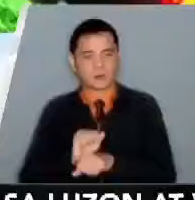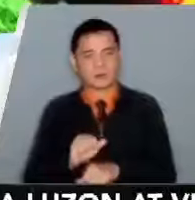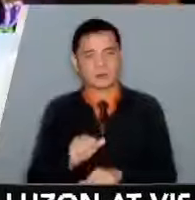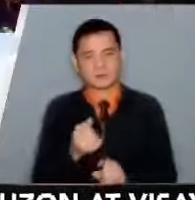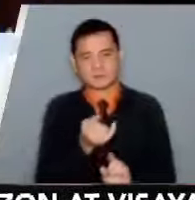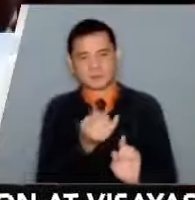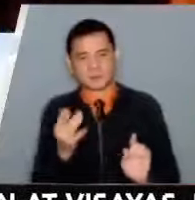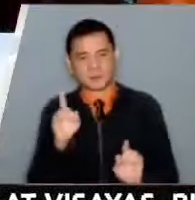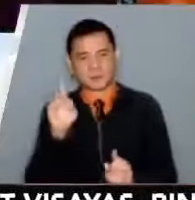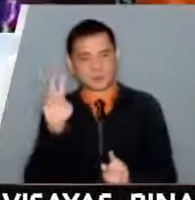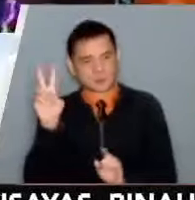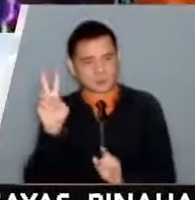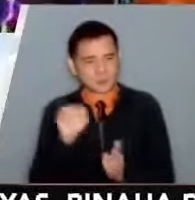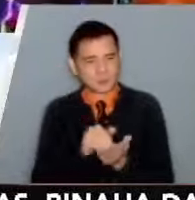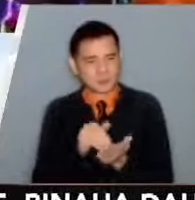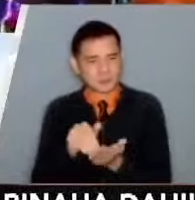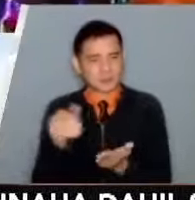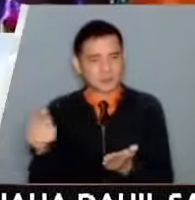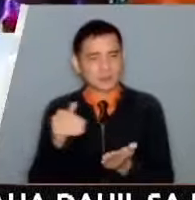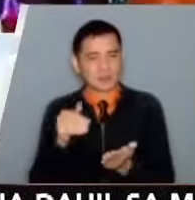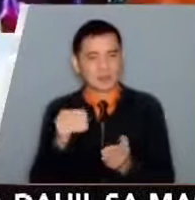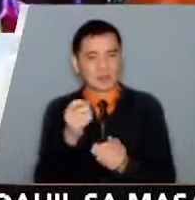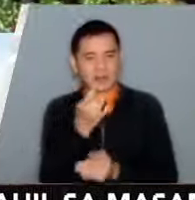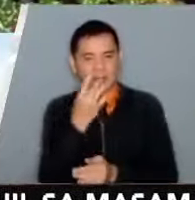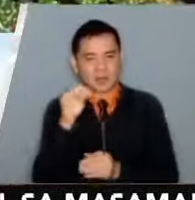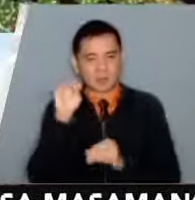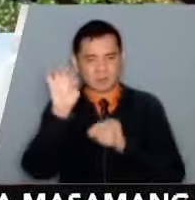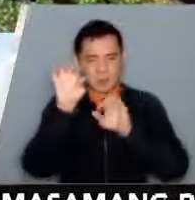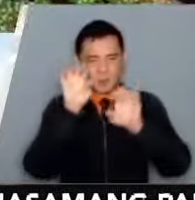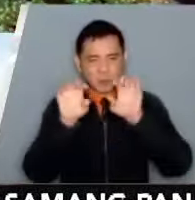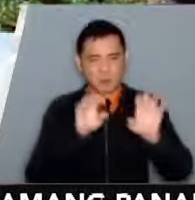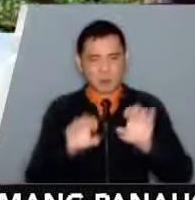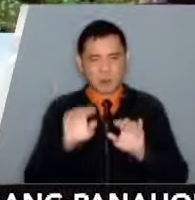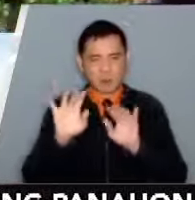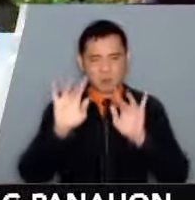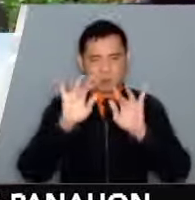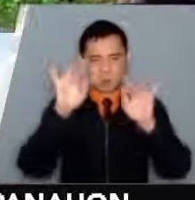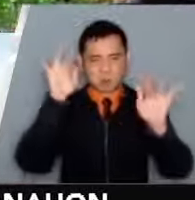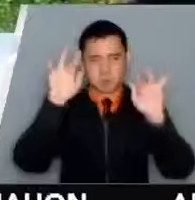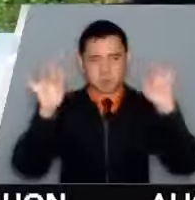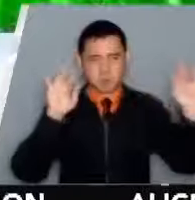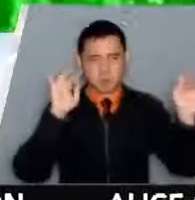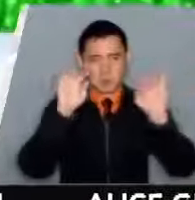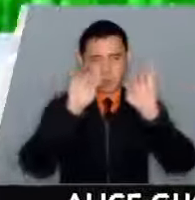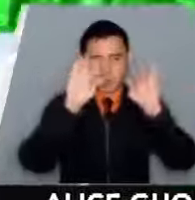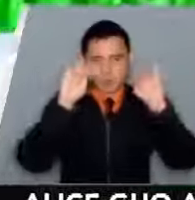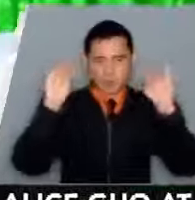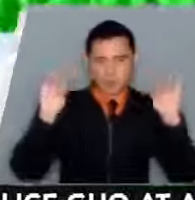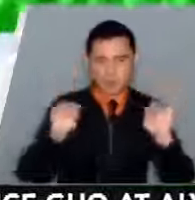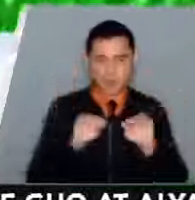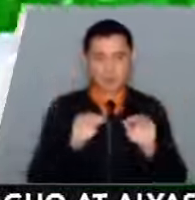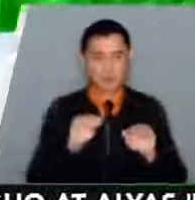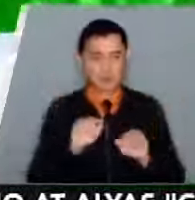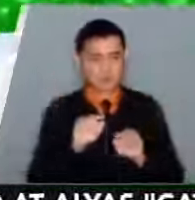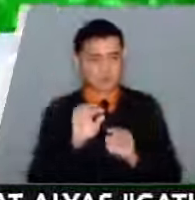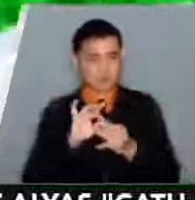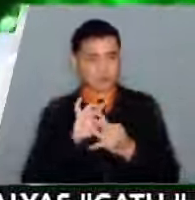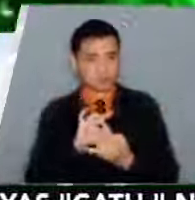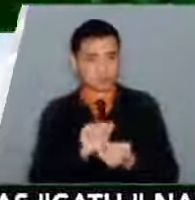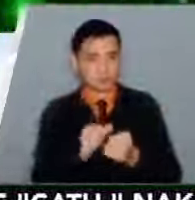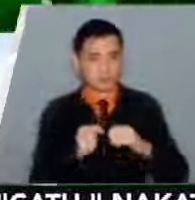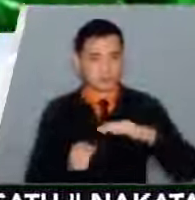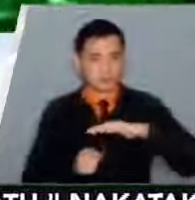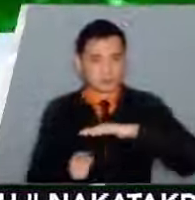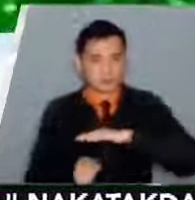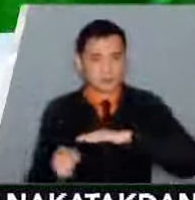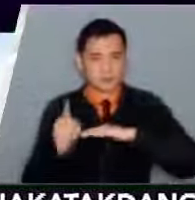para mabuong iba't ibang halaman, hayop at karakter sa exhibit. Hango raw sa panaginip at adventures ng maestrong si Norman